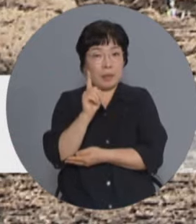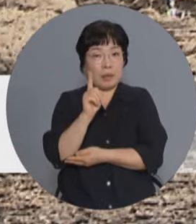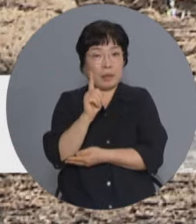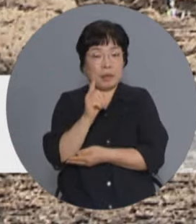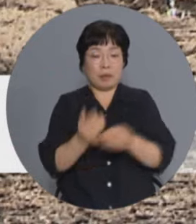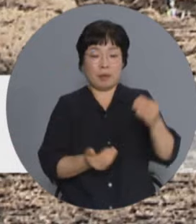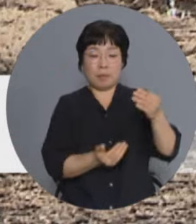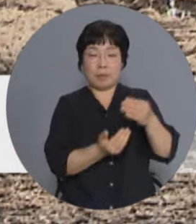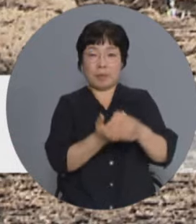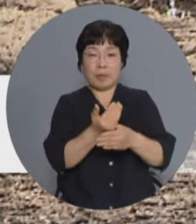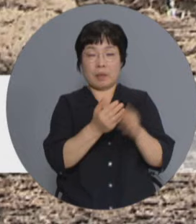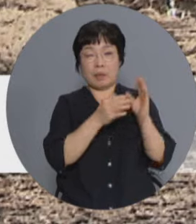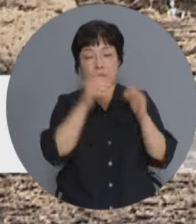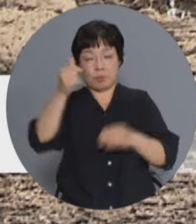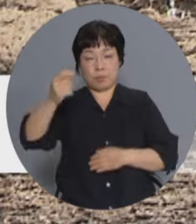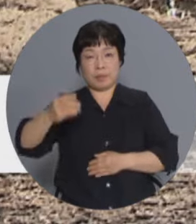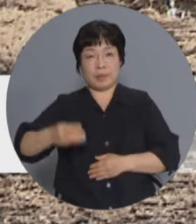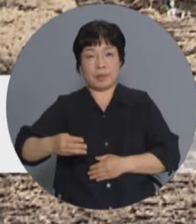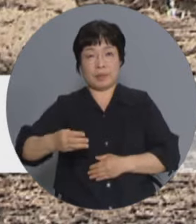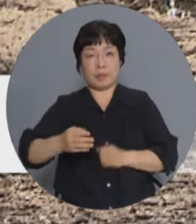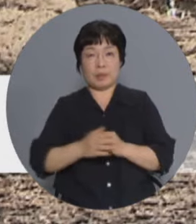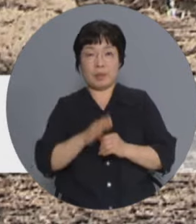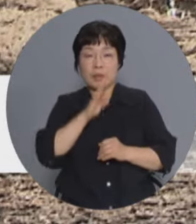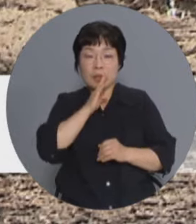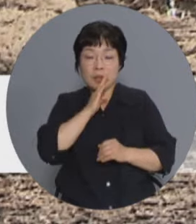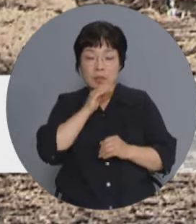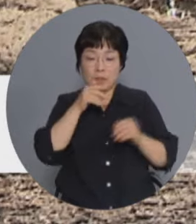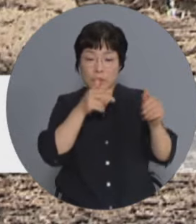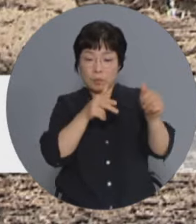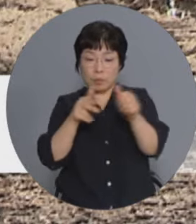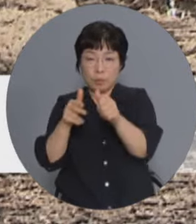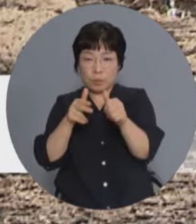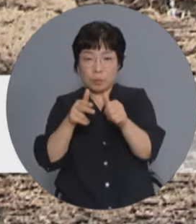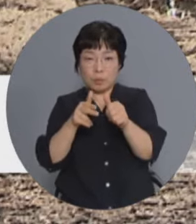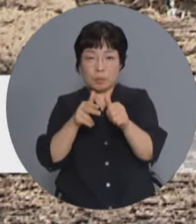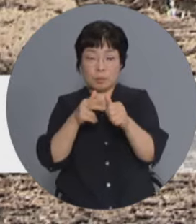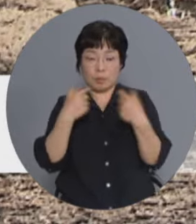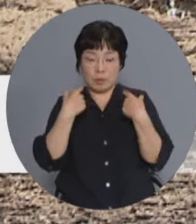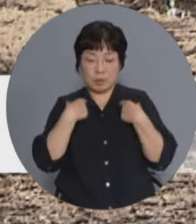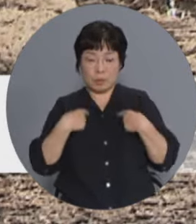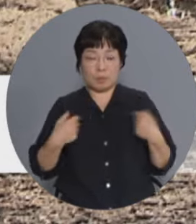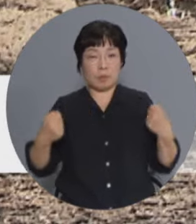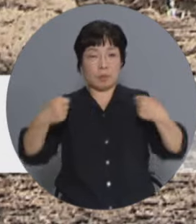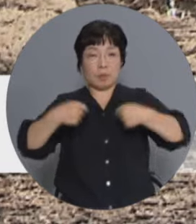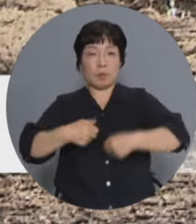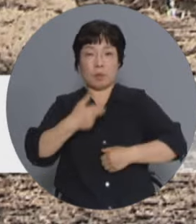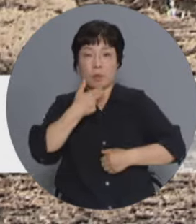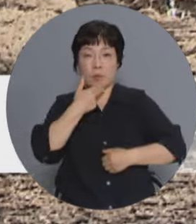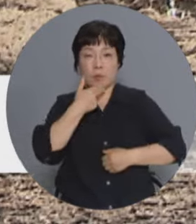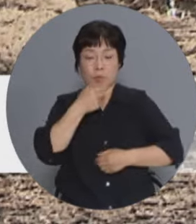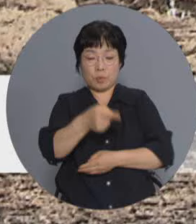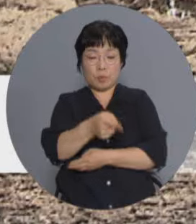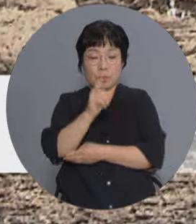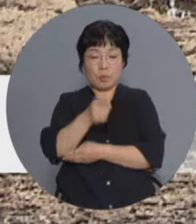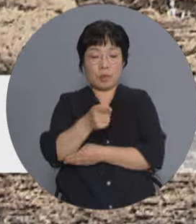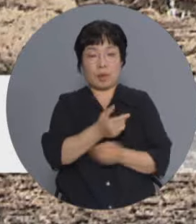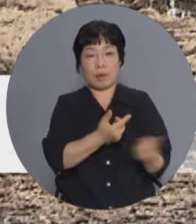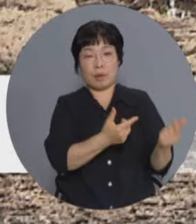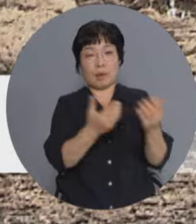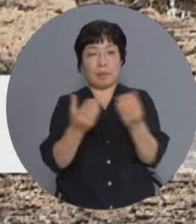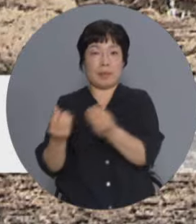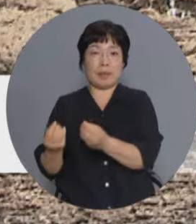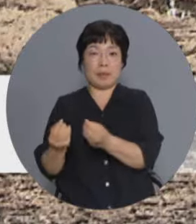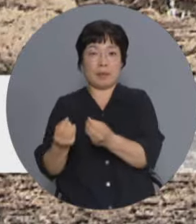큰 사고로 이어지고 있는데요. 실제 바다에 나가보니 최소한의 안전장치인 구명조끼조차 제대로 착용하지